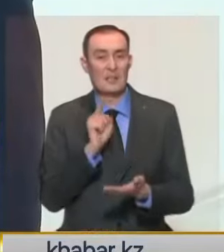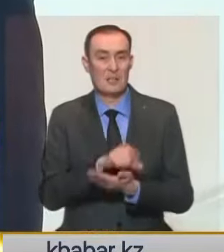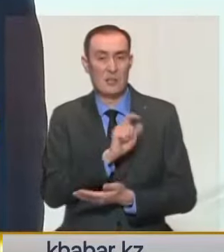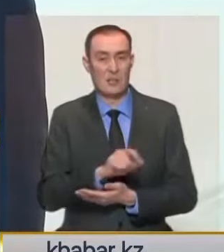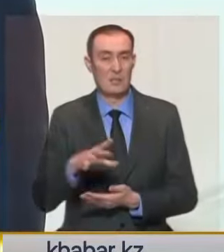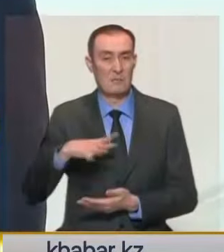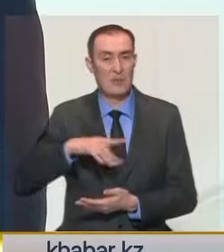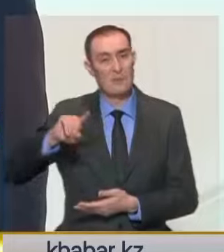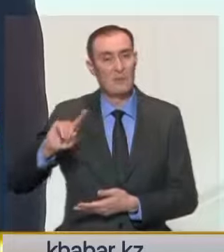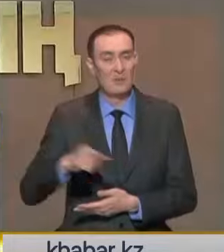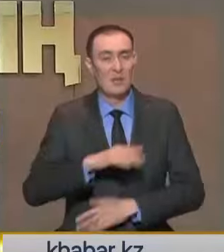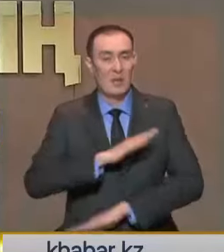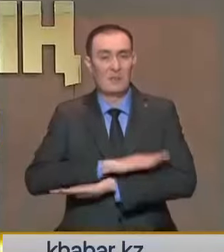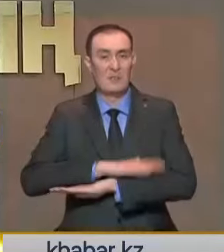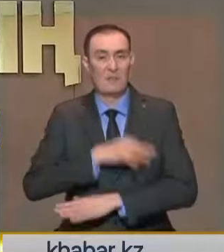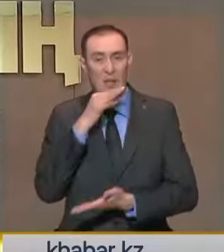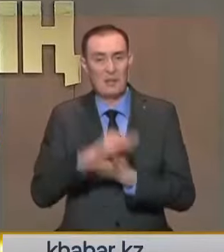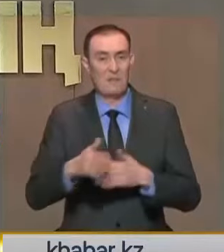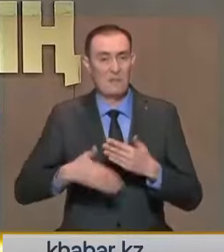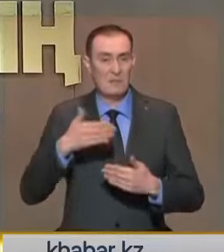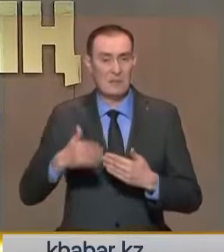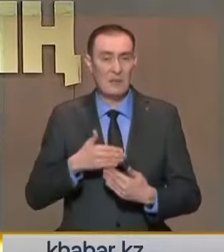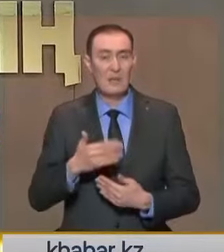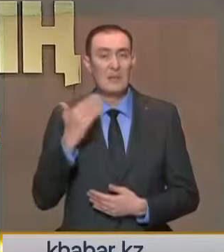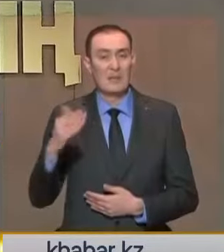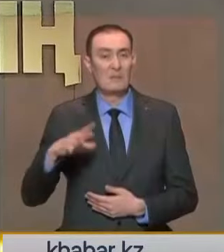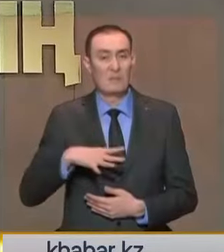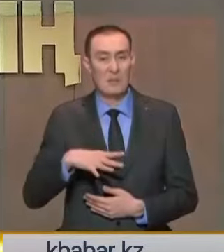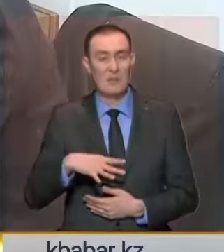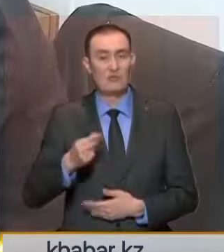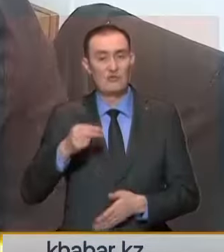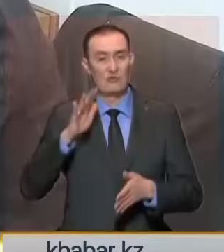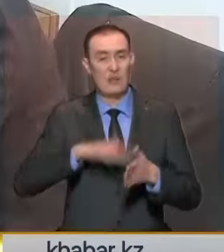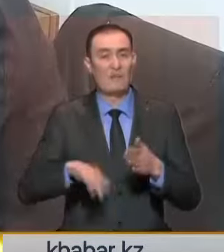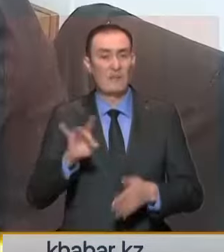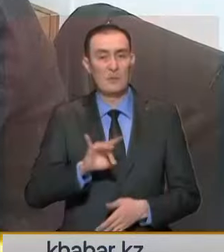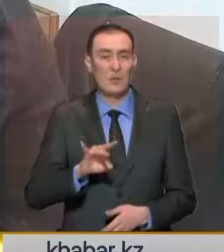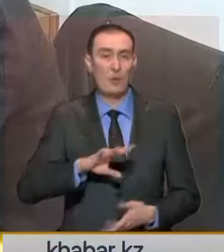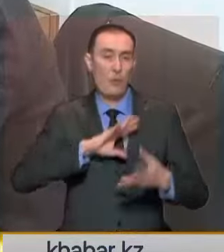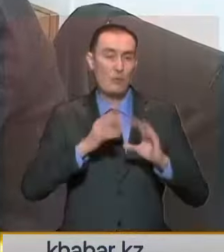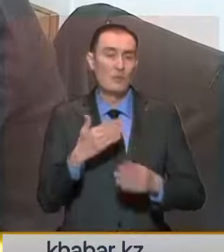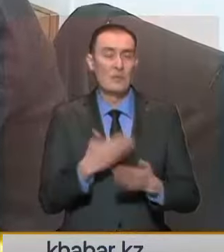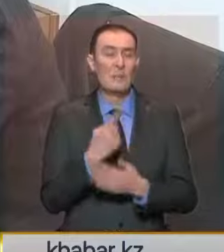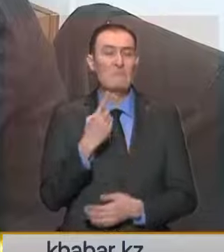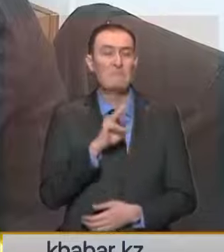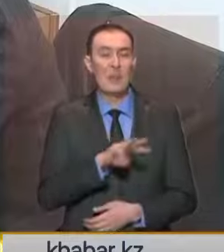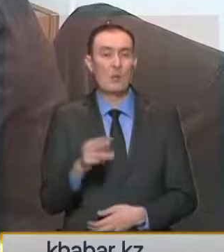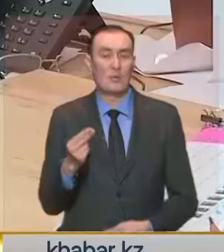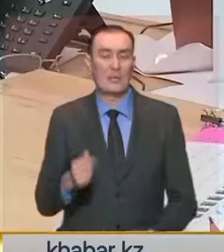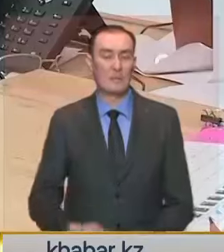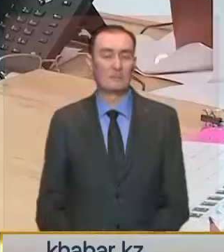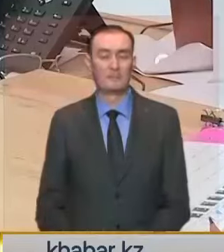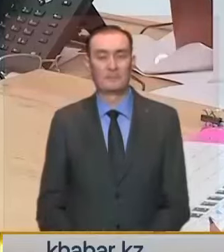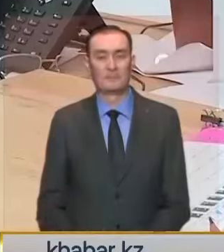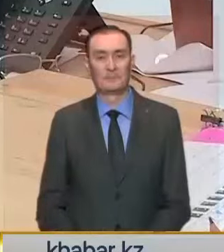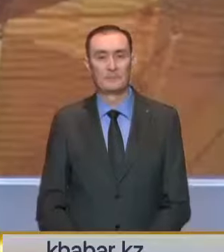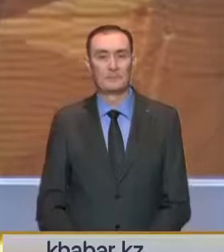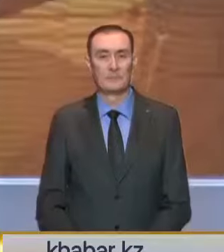15 должностных лиц привлекли к административной ответственности. И на них наложили штраф на общую сумму почти 1 миллион тенге.